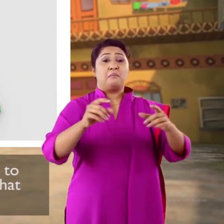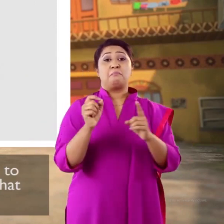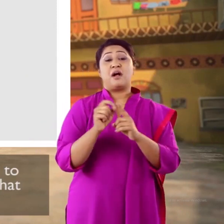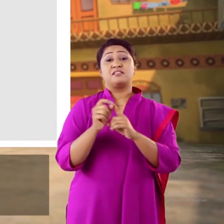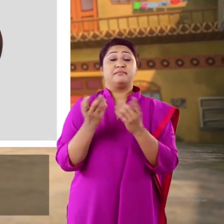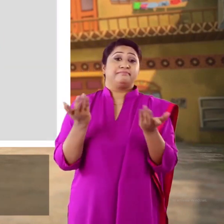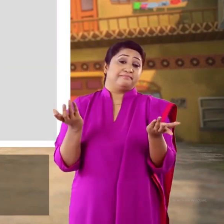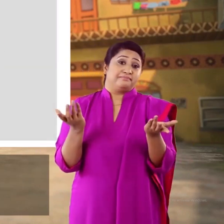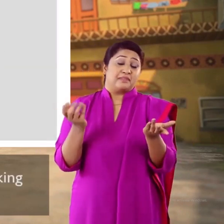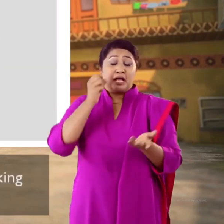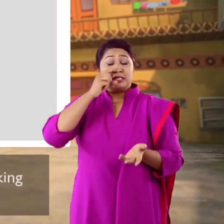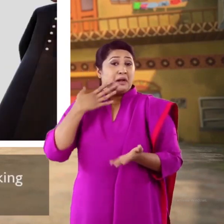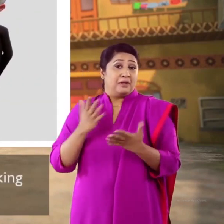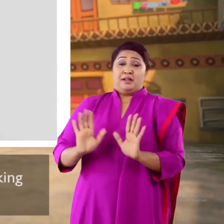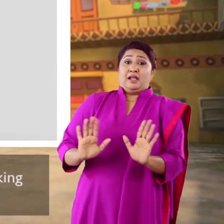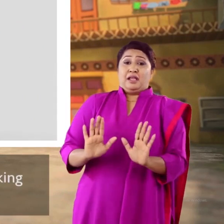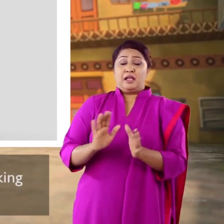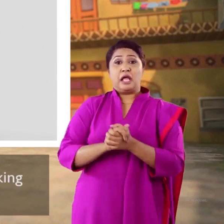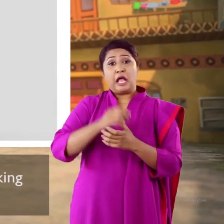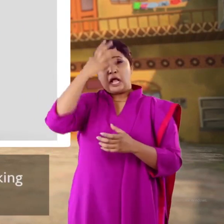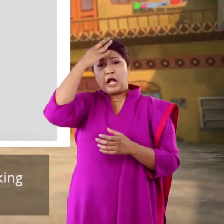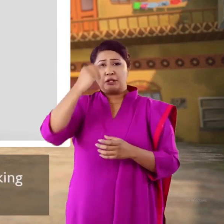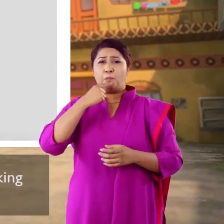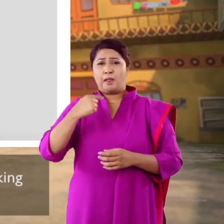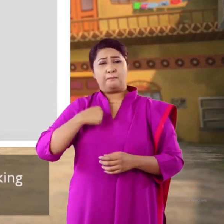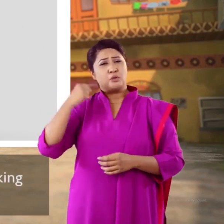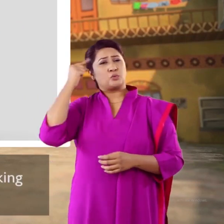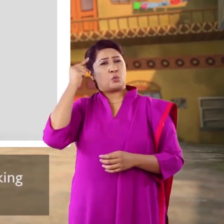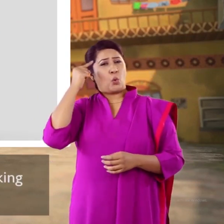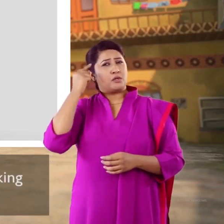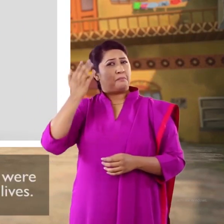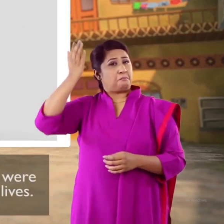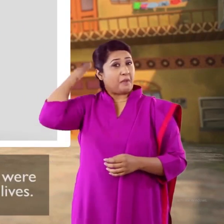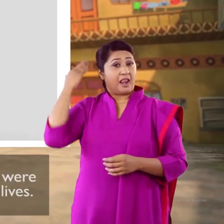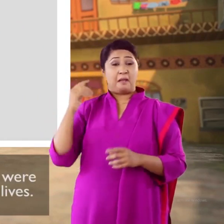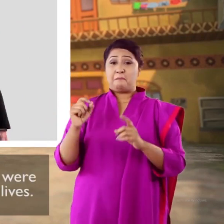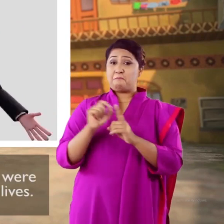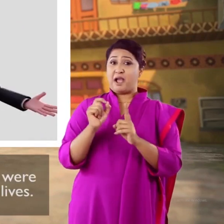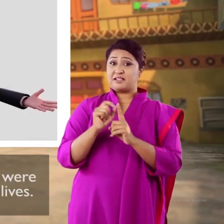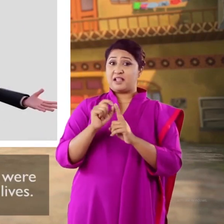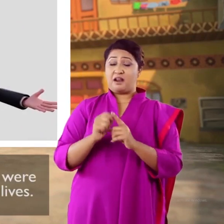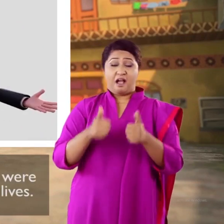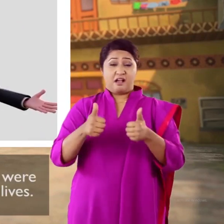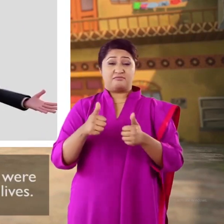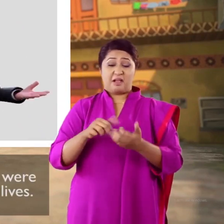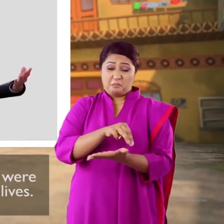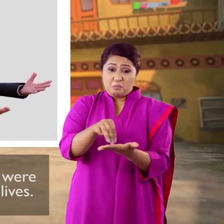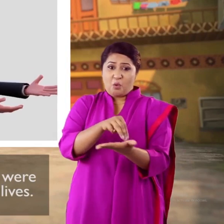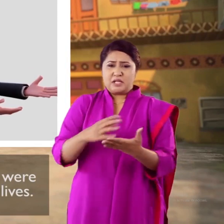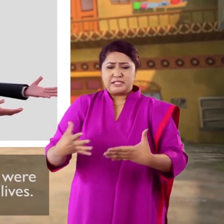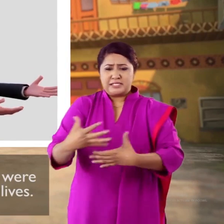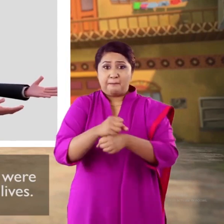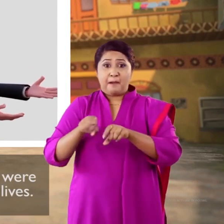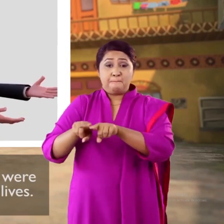होगा? नहीं ज़ैनब, मेरा इरादा पाकिस्तान के लिए ये था कि ये एक ऐसा मुल्क हो जहाँ